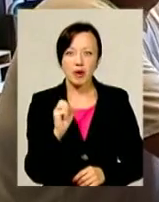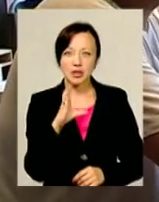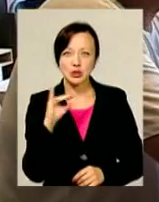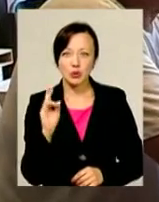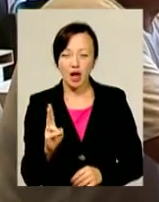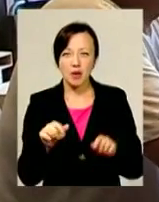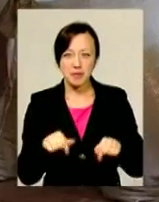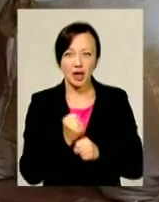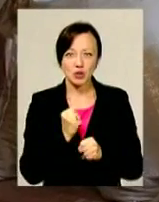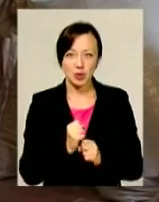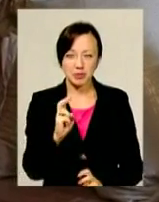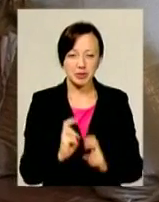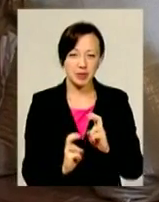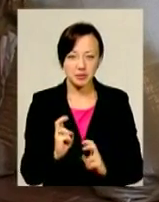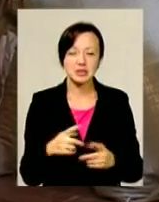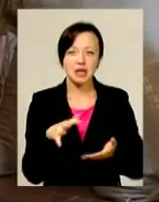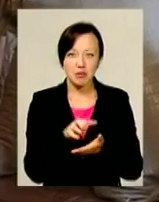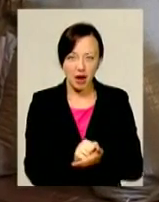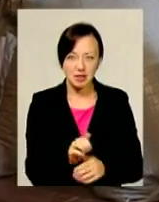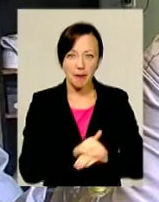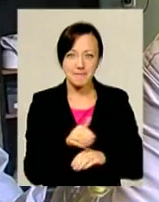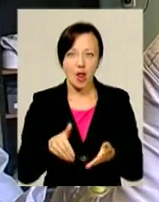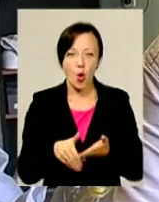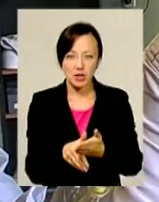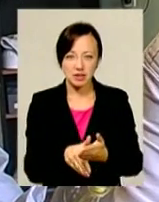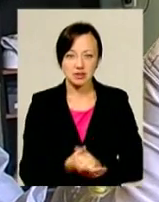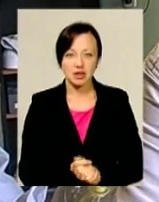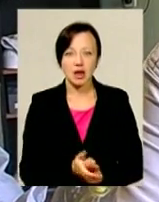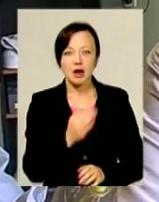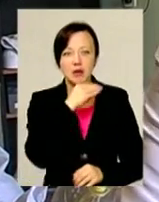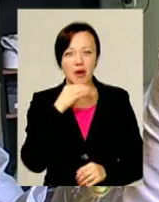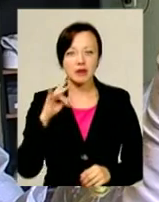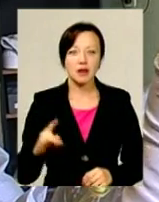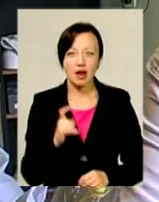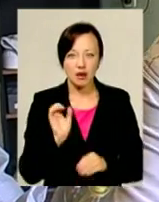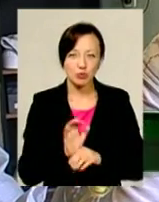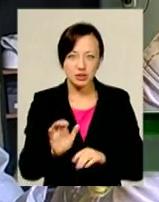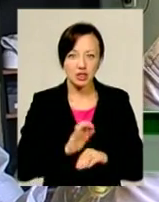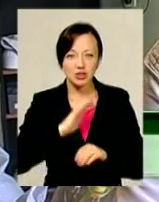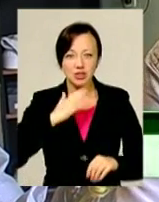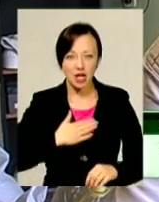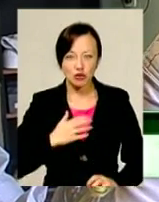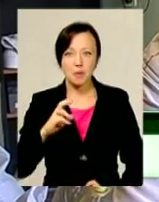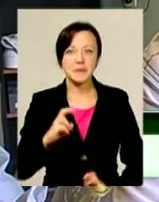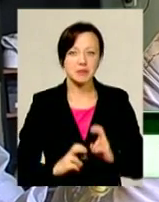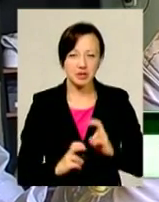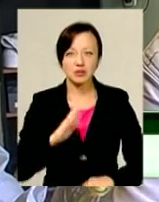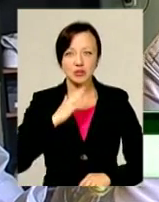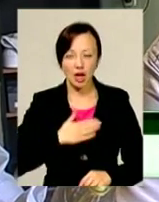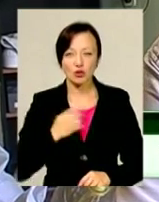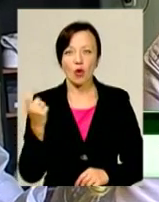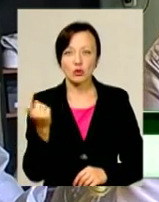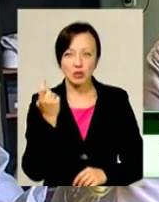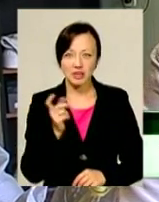місцевому сільгосппідприємстві, яке теж займається благодійністю. Вже неодноразово поставляємо з нашого підприємства, з нашого